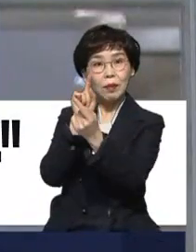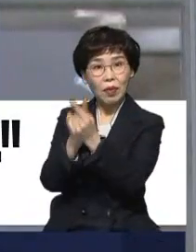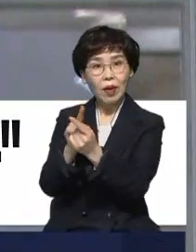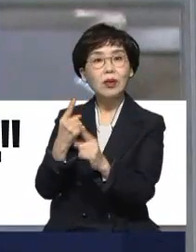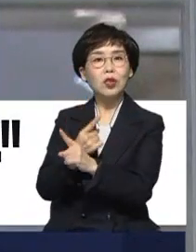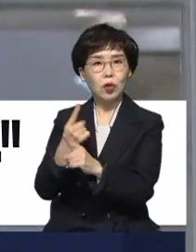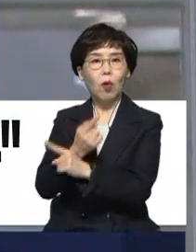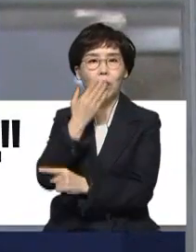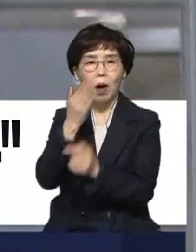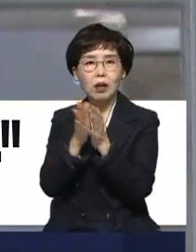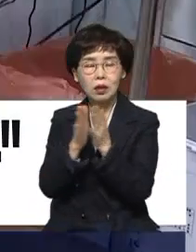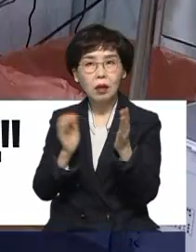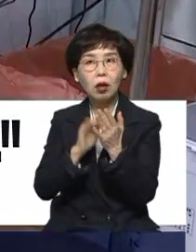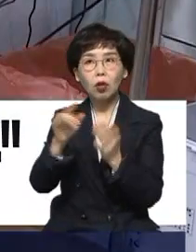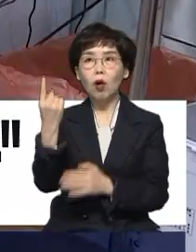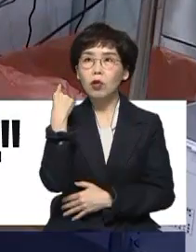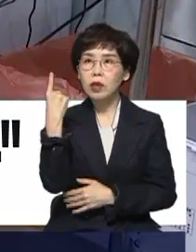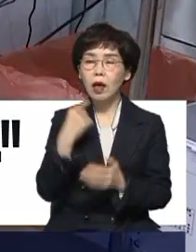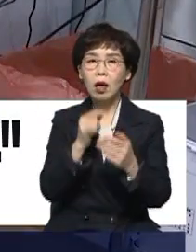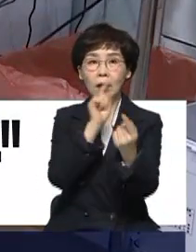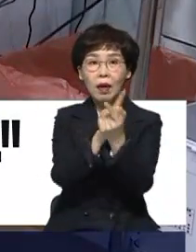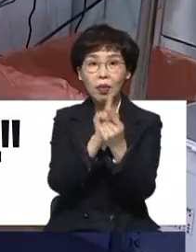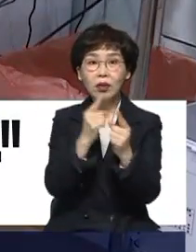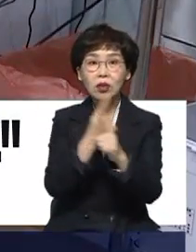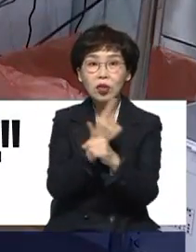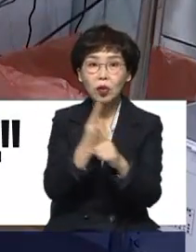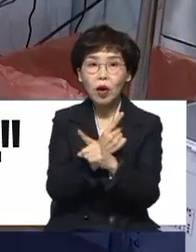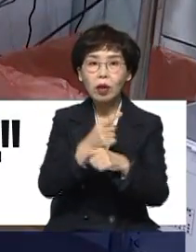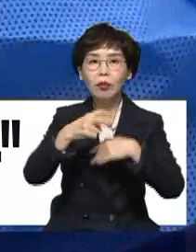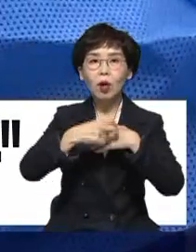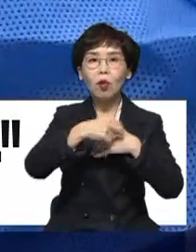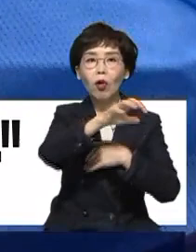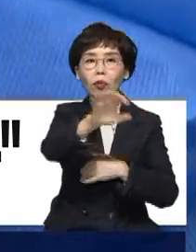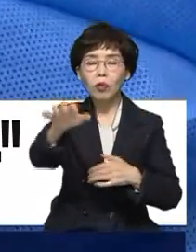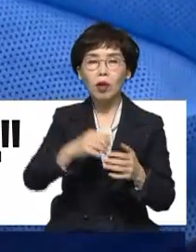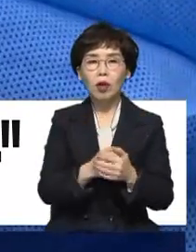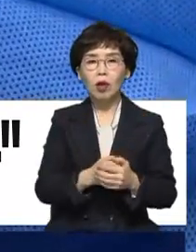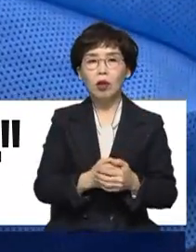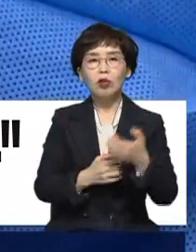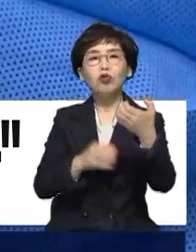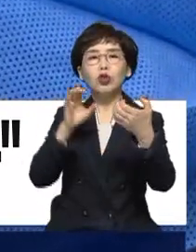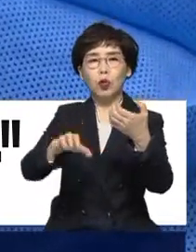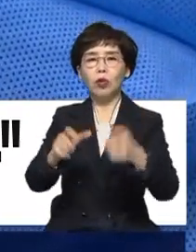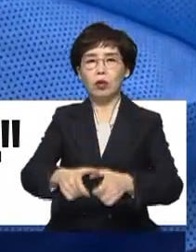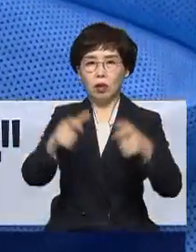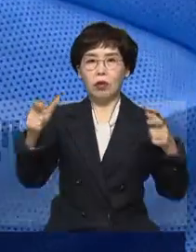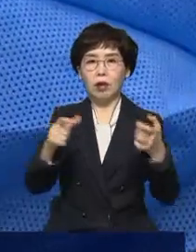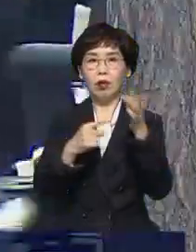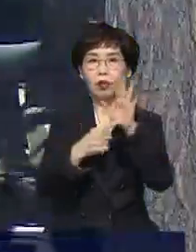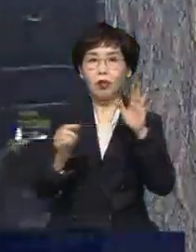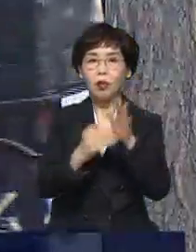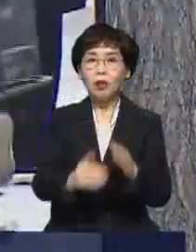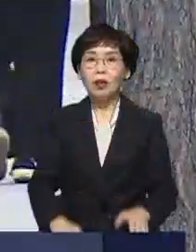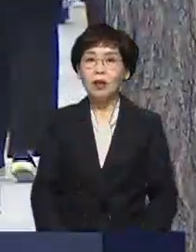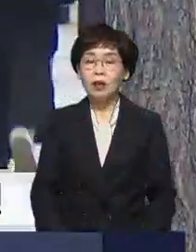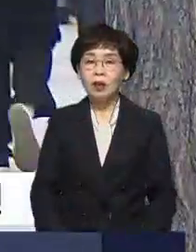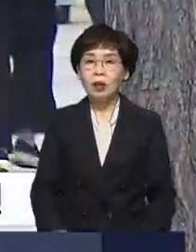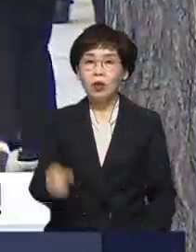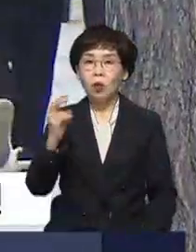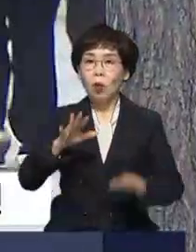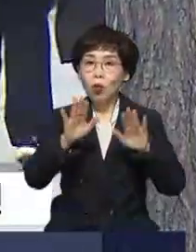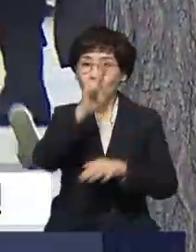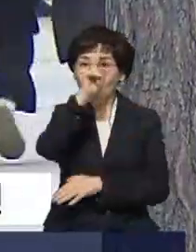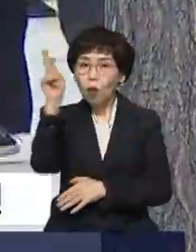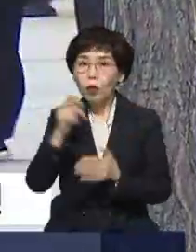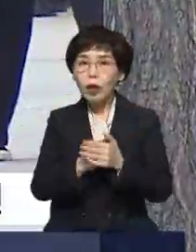진료가 시작된 이후 어제 하루 대면 진료를 실시하는 의료기관이 90여 곳 늘었다고 밝혔습니다. 정부는 또 오늘